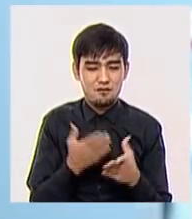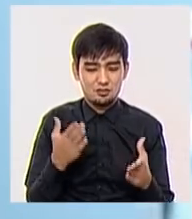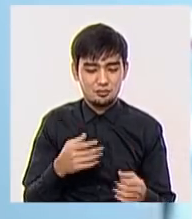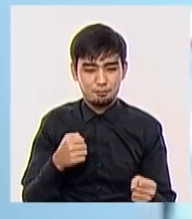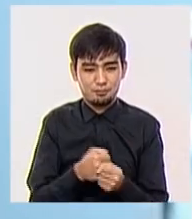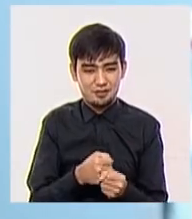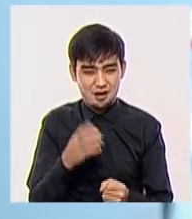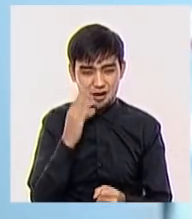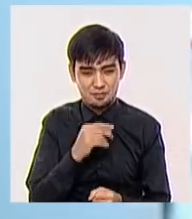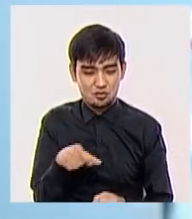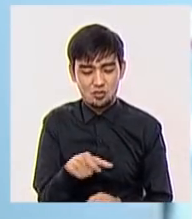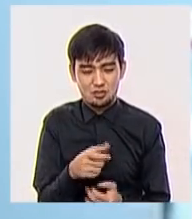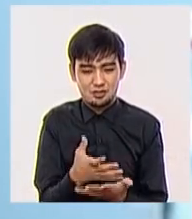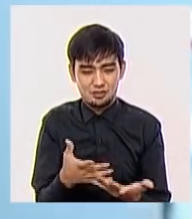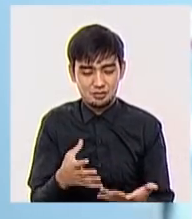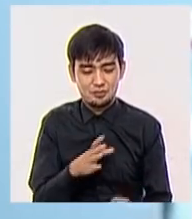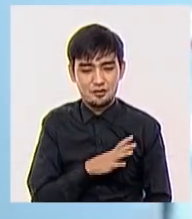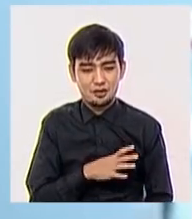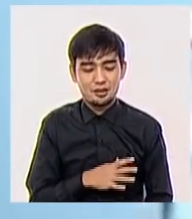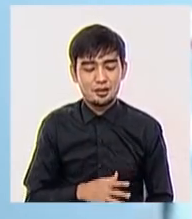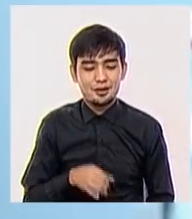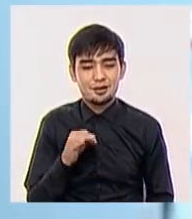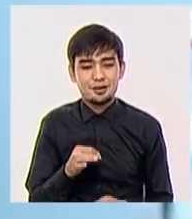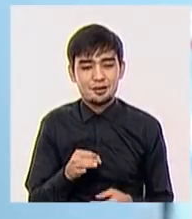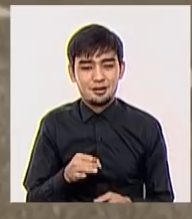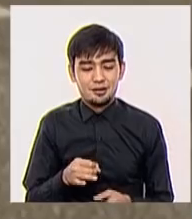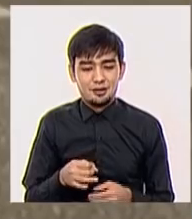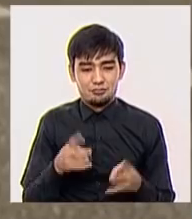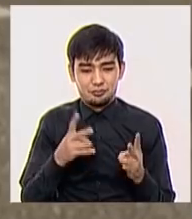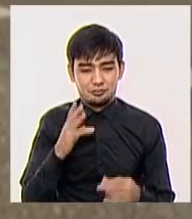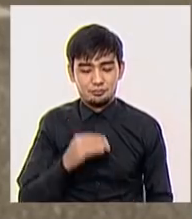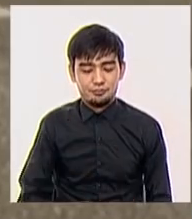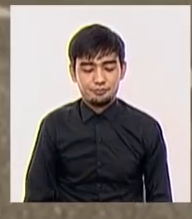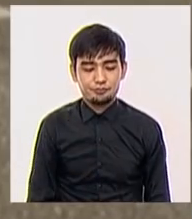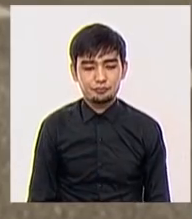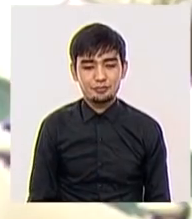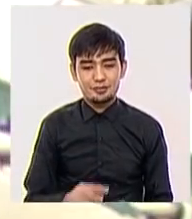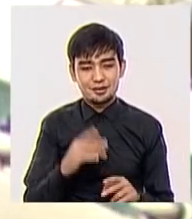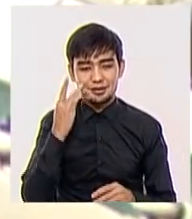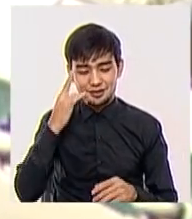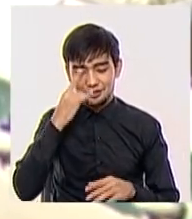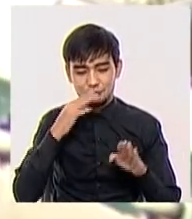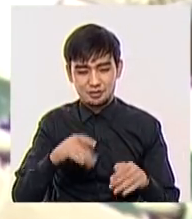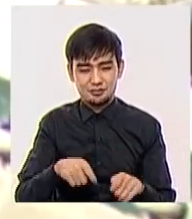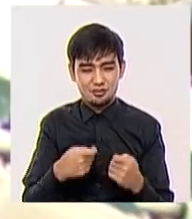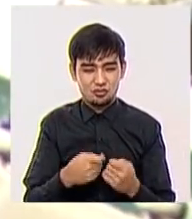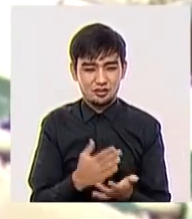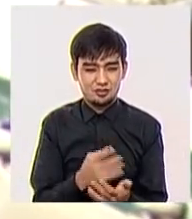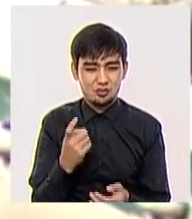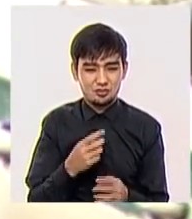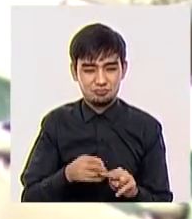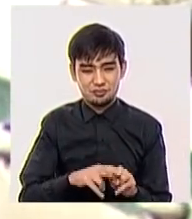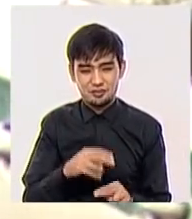вероятность совершения дорожно-транспортных происшествий с летальным исходом часто на территории казахстана нарушают правила владельцы